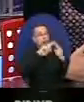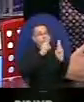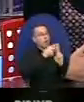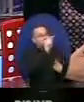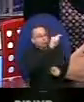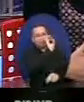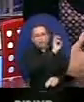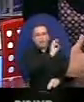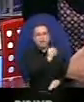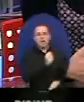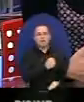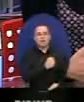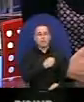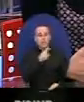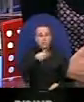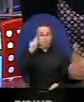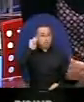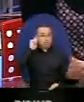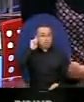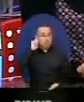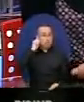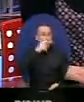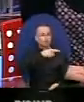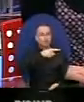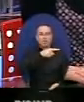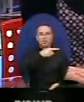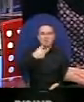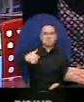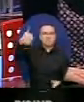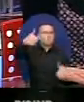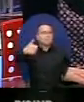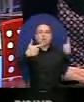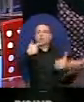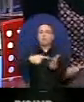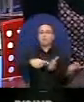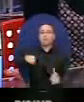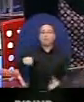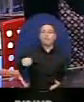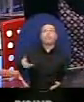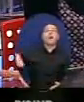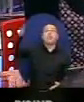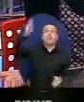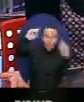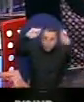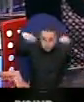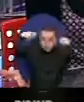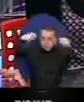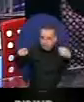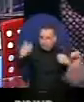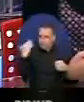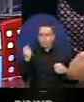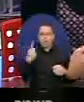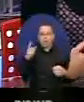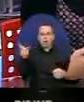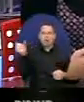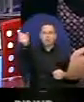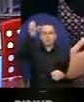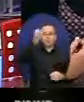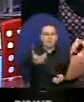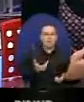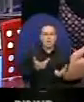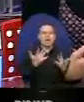יש נשים שנמצאות בעמדות בחירות, בוודאי תשמעי. השופטת העליון הראשונה עם כיסוי ראש התמנתה לפני שבוע. כמה